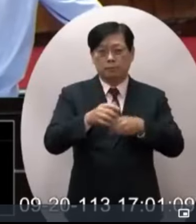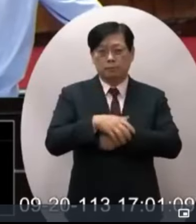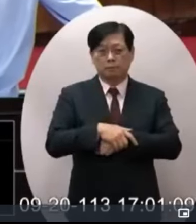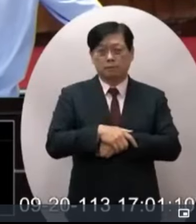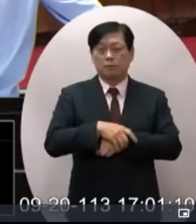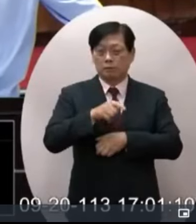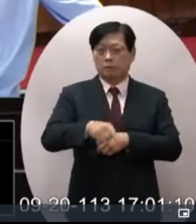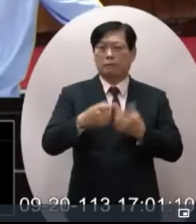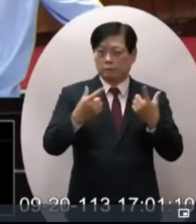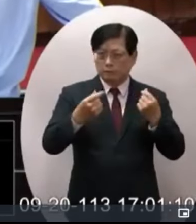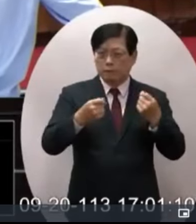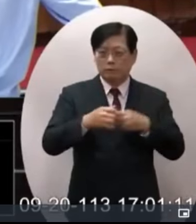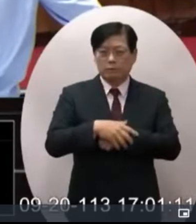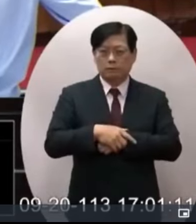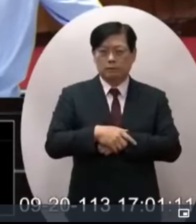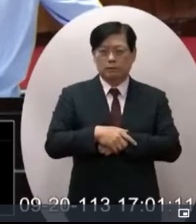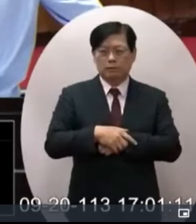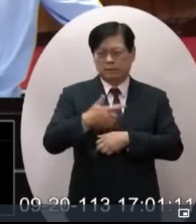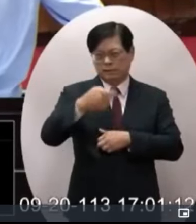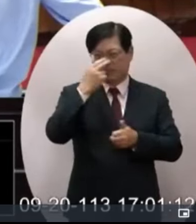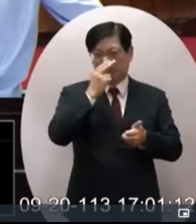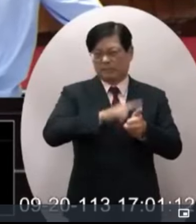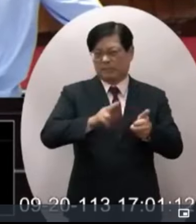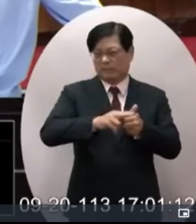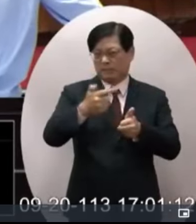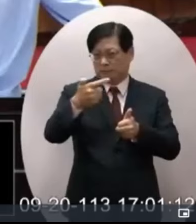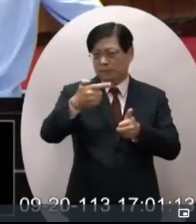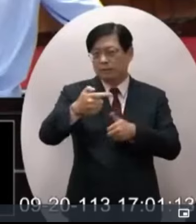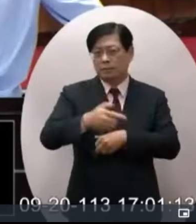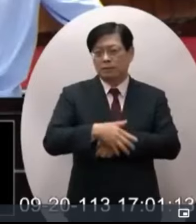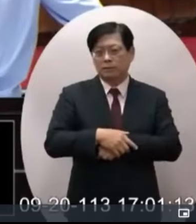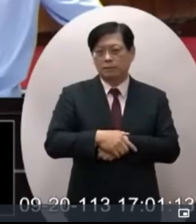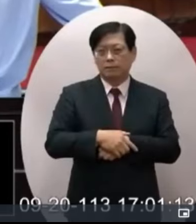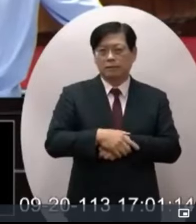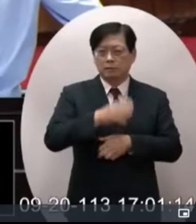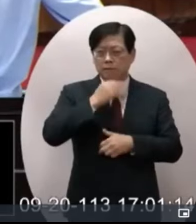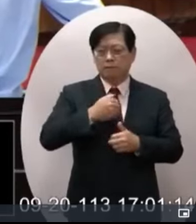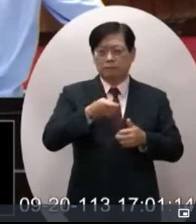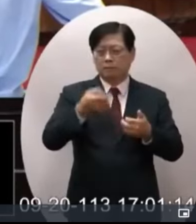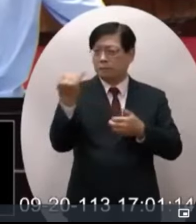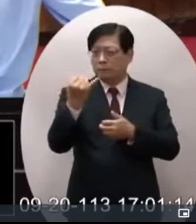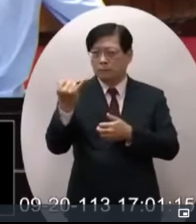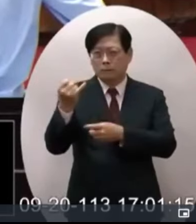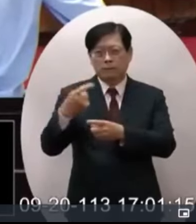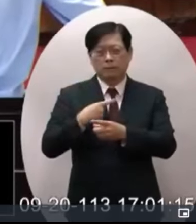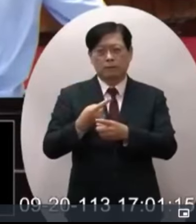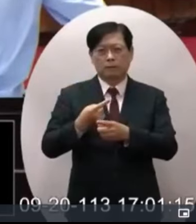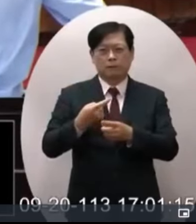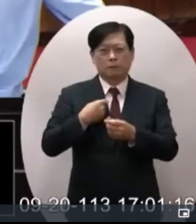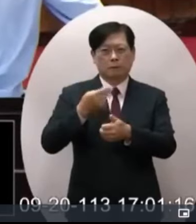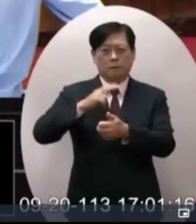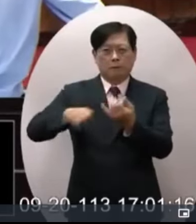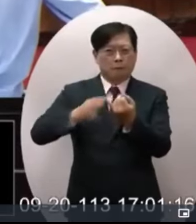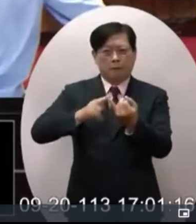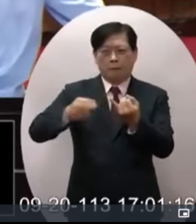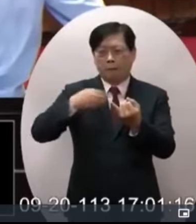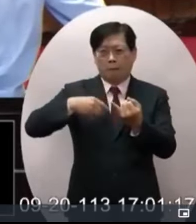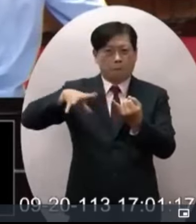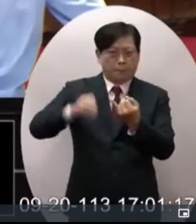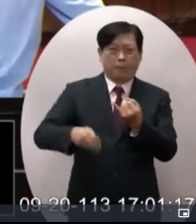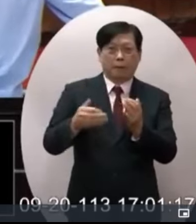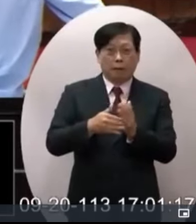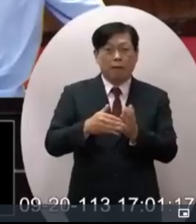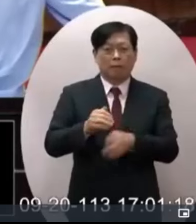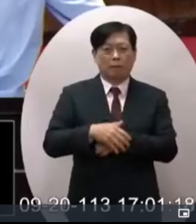里面也有很多非常残忍的去杀害无辜女性，性侵之